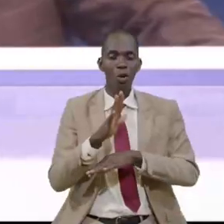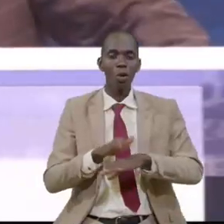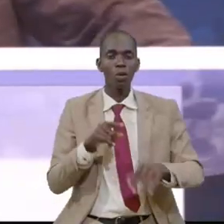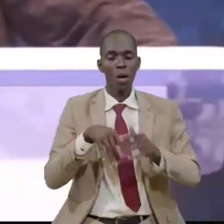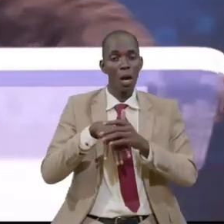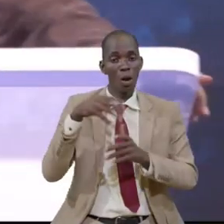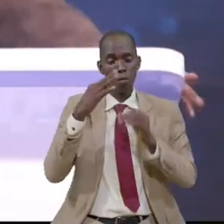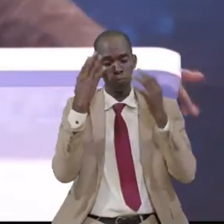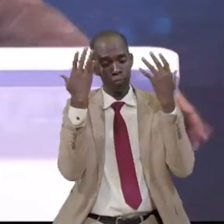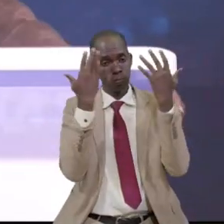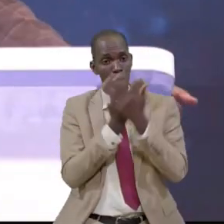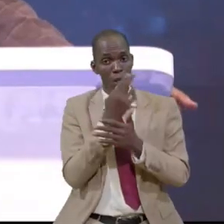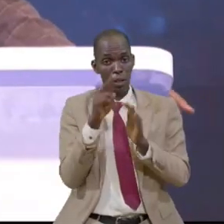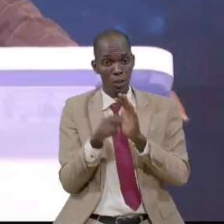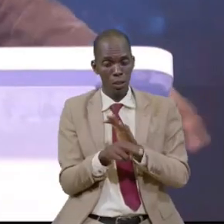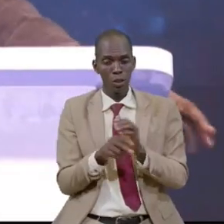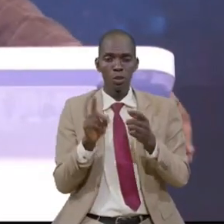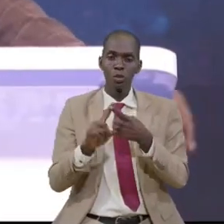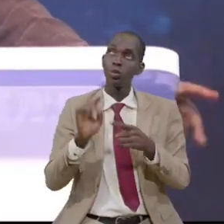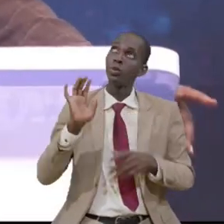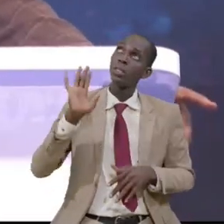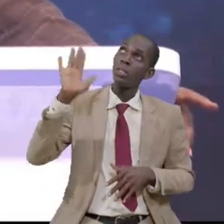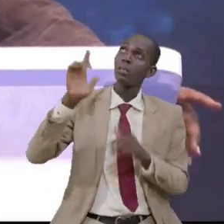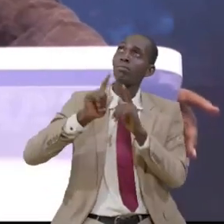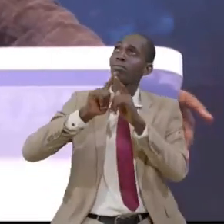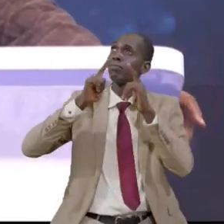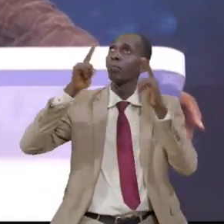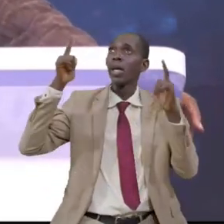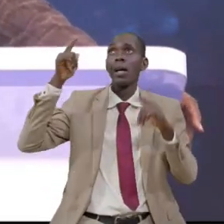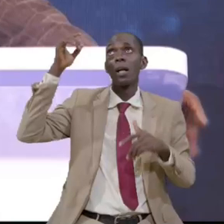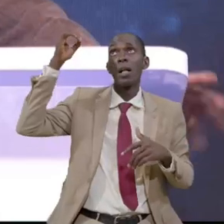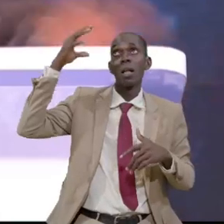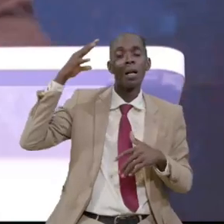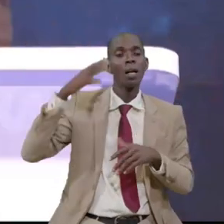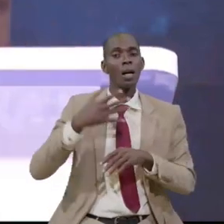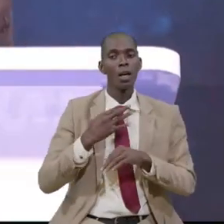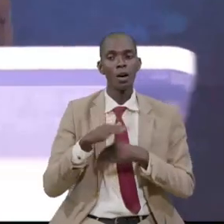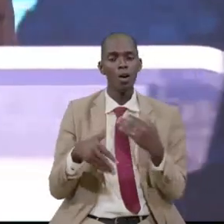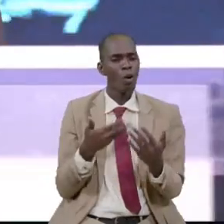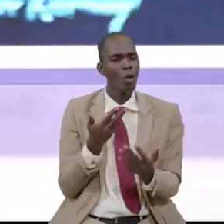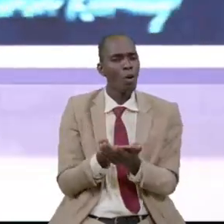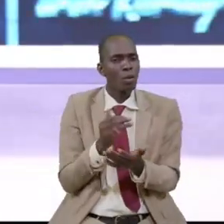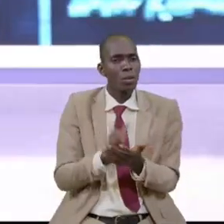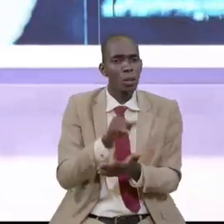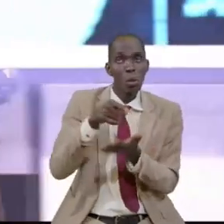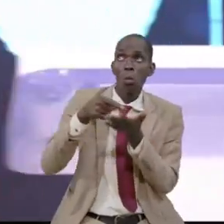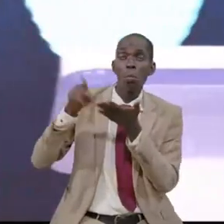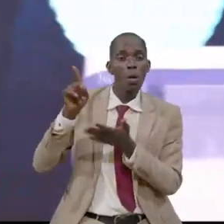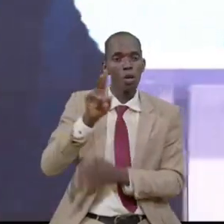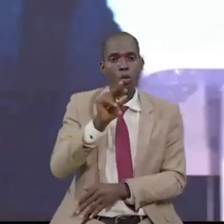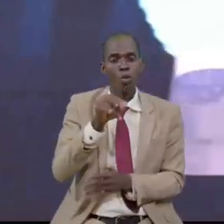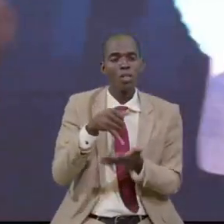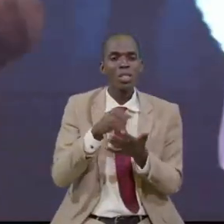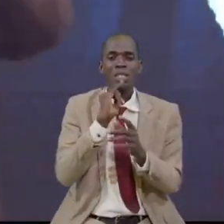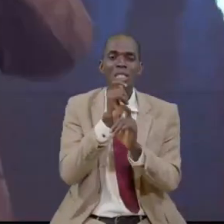Des ténèbres à son admirable lumière, et tout cela est un don que le Seigneur a dit,